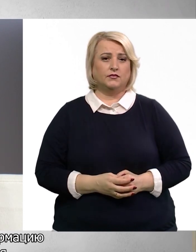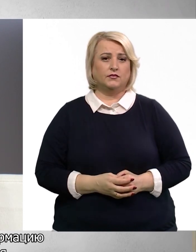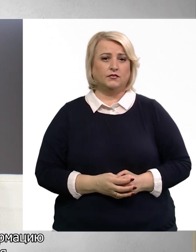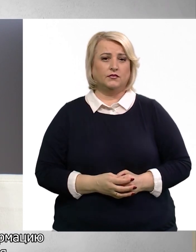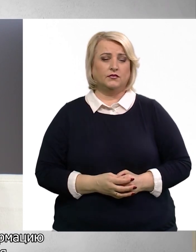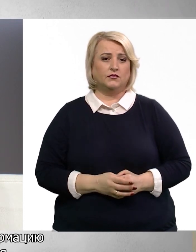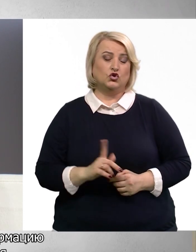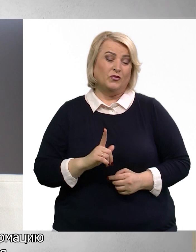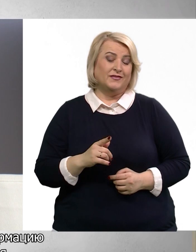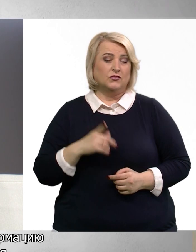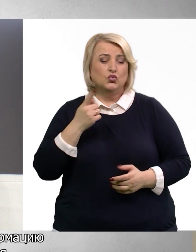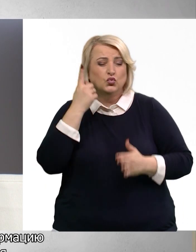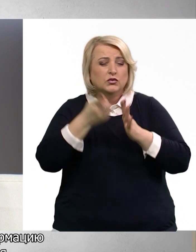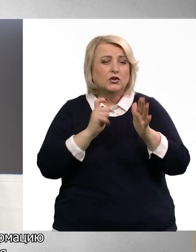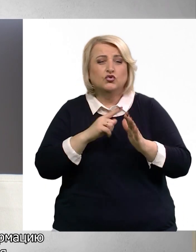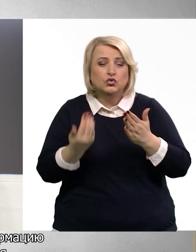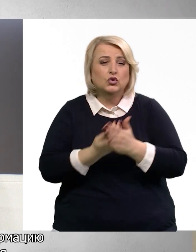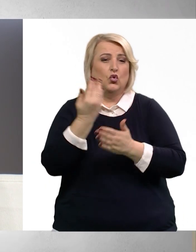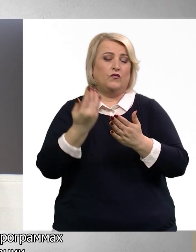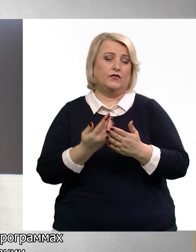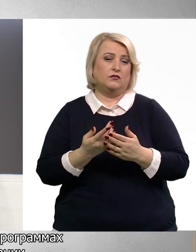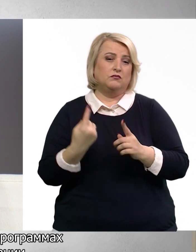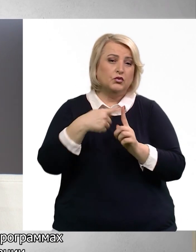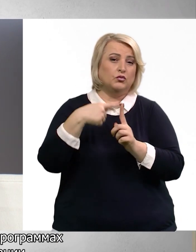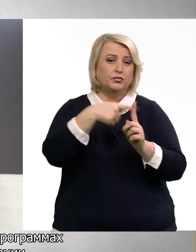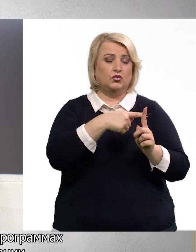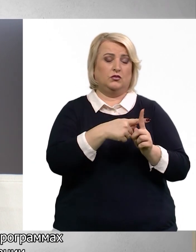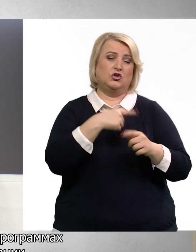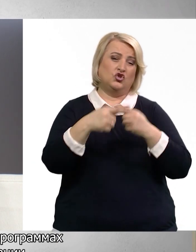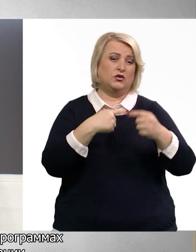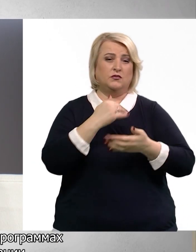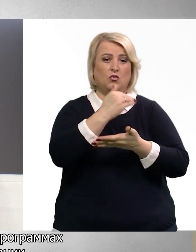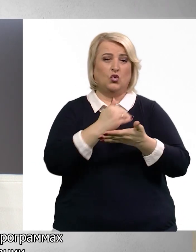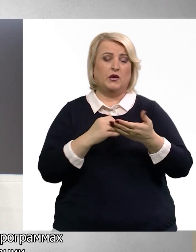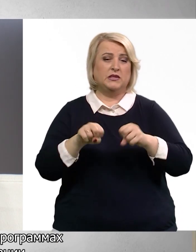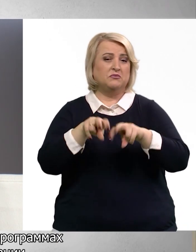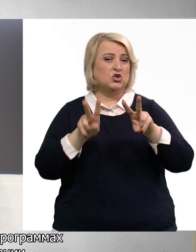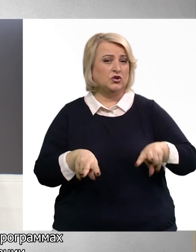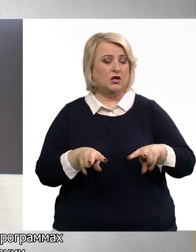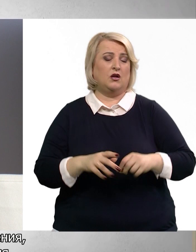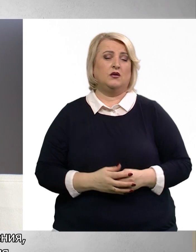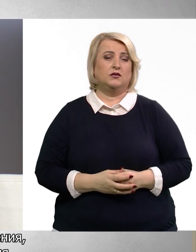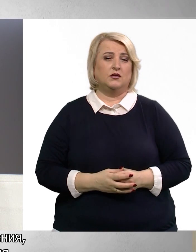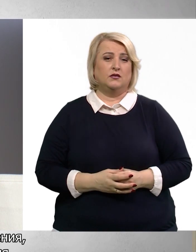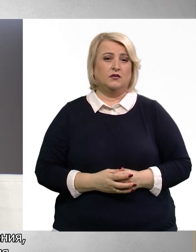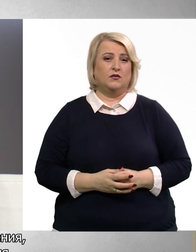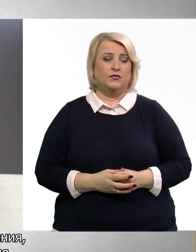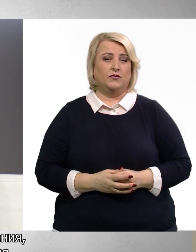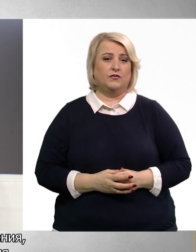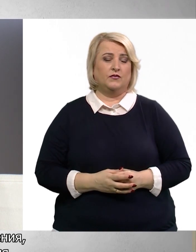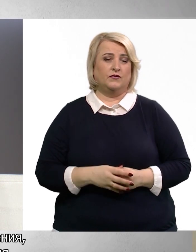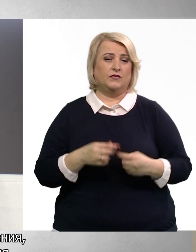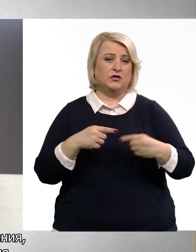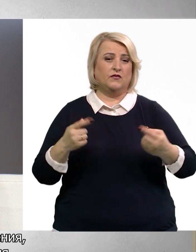culeagă niște informații și cunoștințe în plus prin diverse programe de specializare mai intensă, prin diverse programe